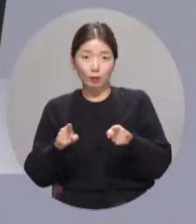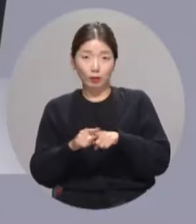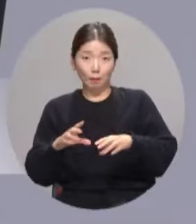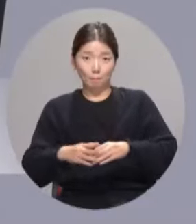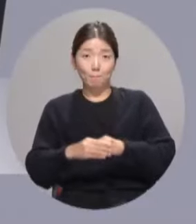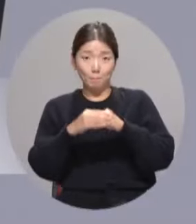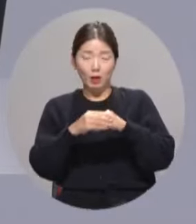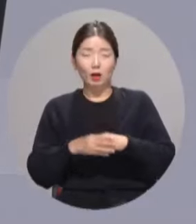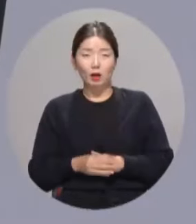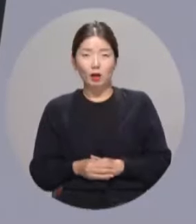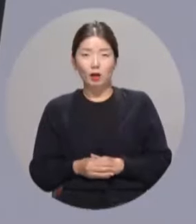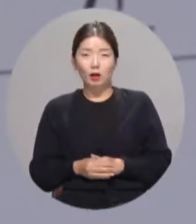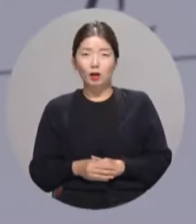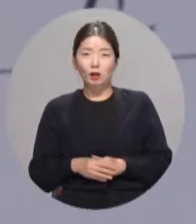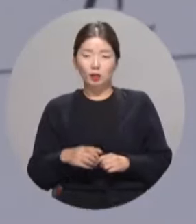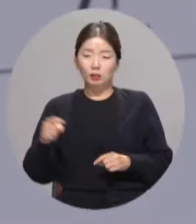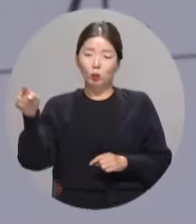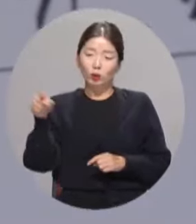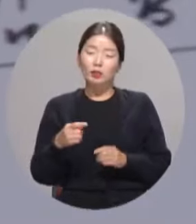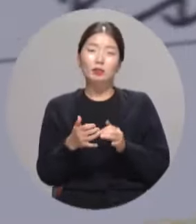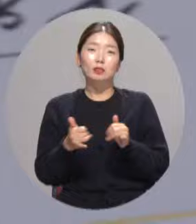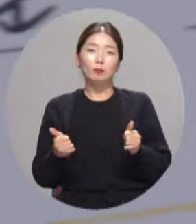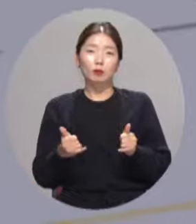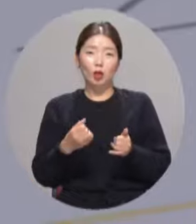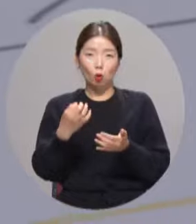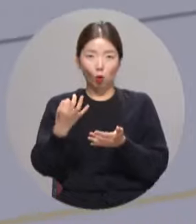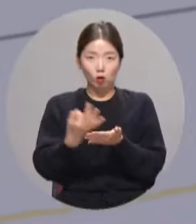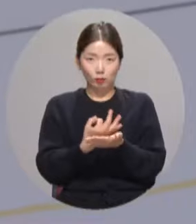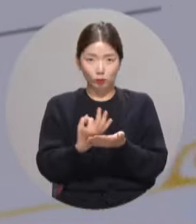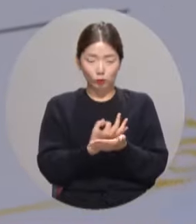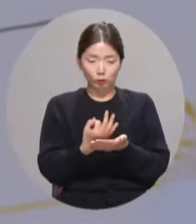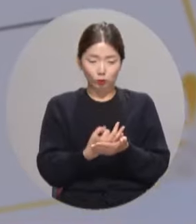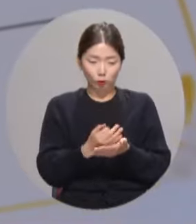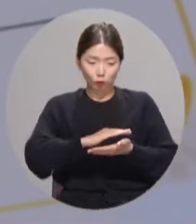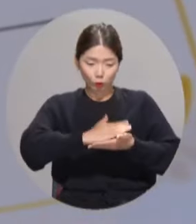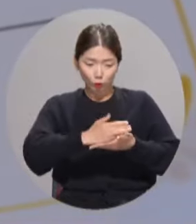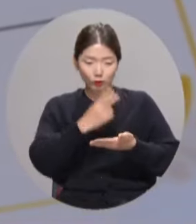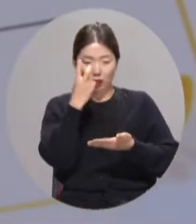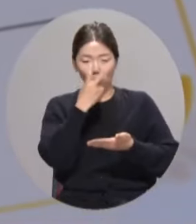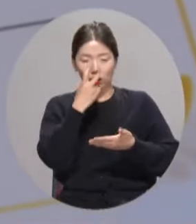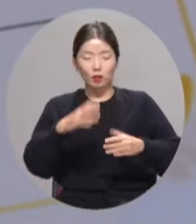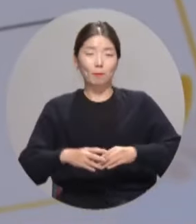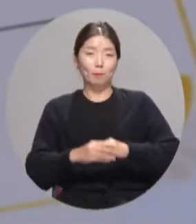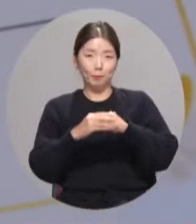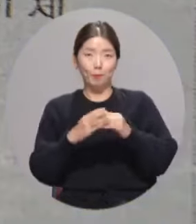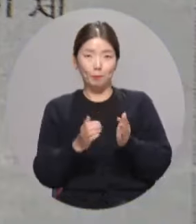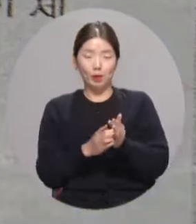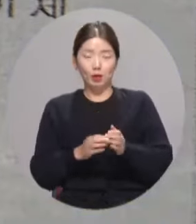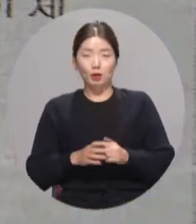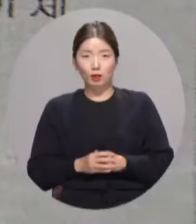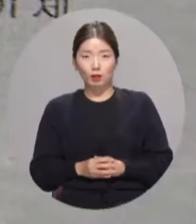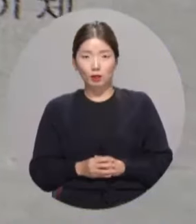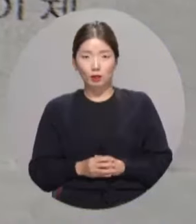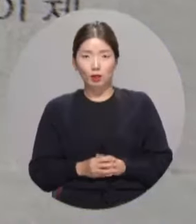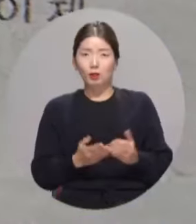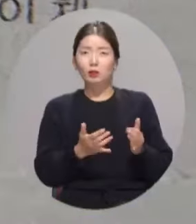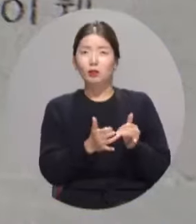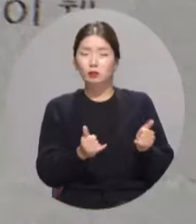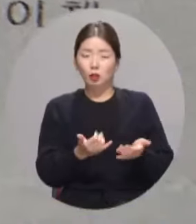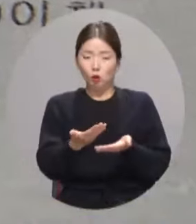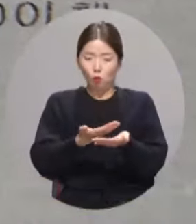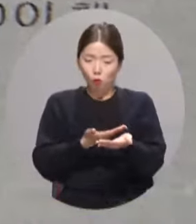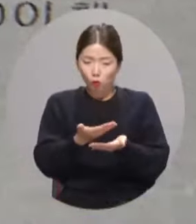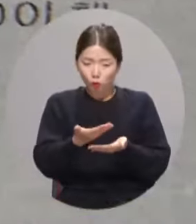협약을 맺고 도내 계절 노동자들의 급여 통장을 관리하기로 협약을 맺은 겁니다. 노동자들의